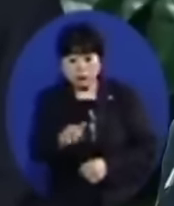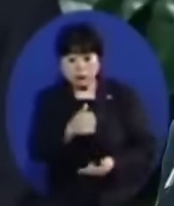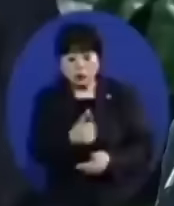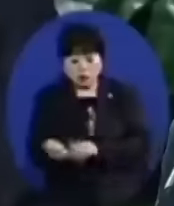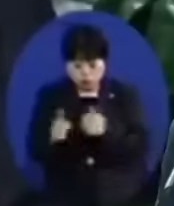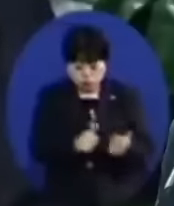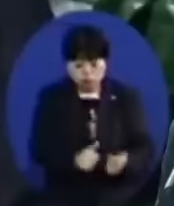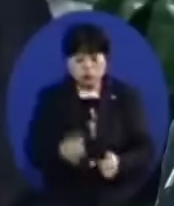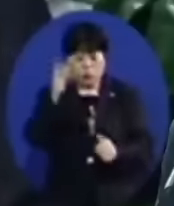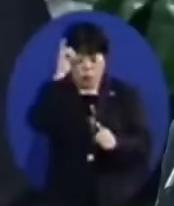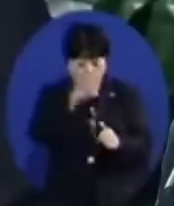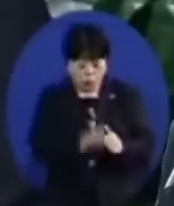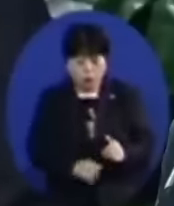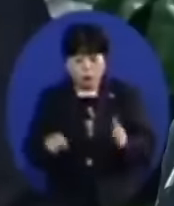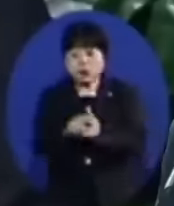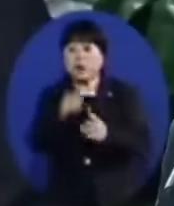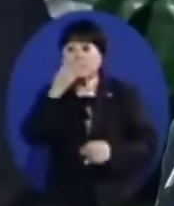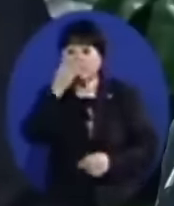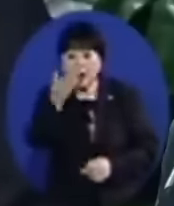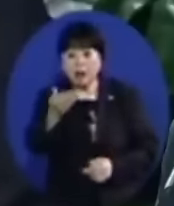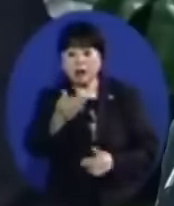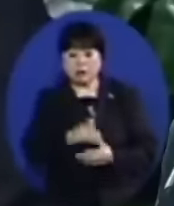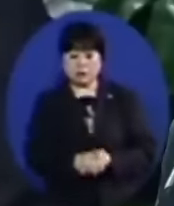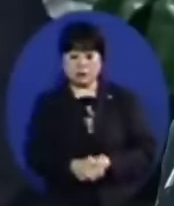죽도록 믿을 수도 있는 것입니다.